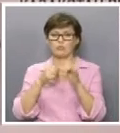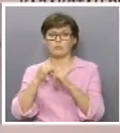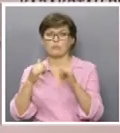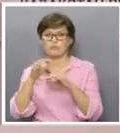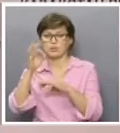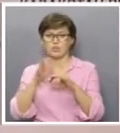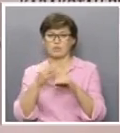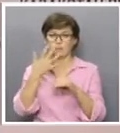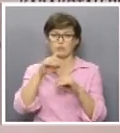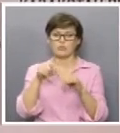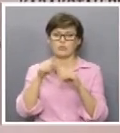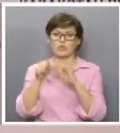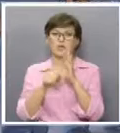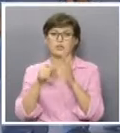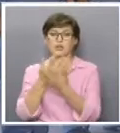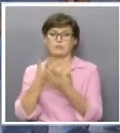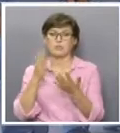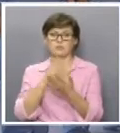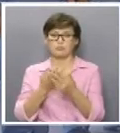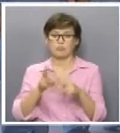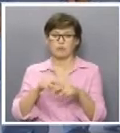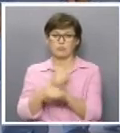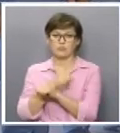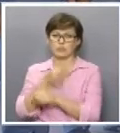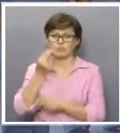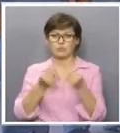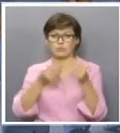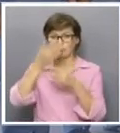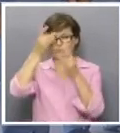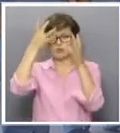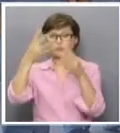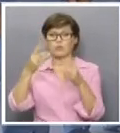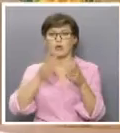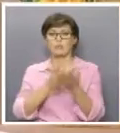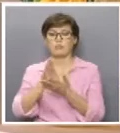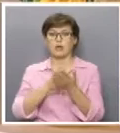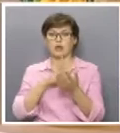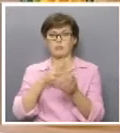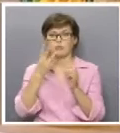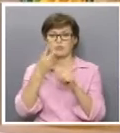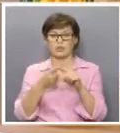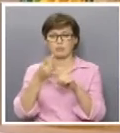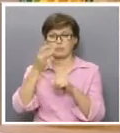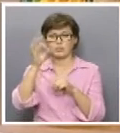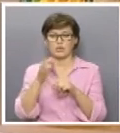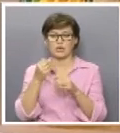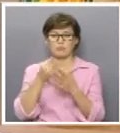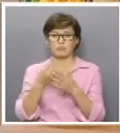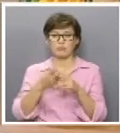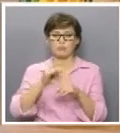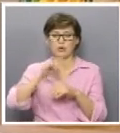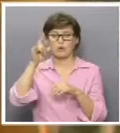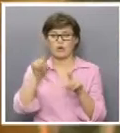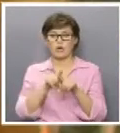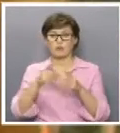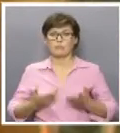жылына 120 тонна өнім бере алатын жаңа өндірістік қуатына енді. Бұл Қазақстанның аспаздық майға деген сұранысын толығымен